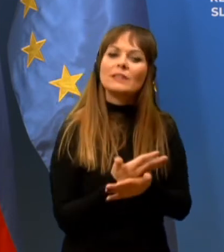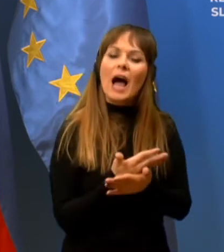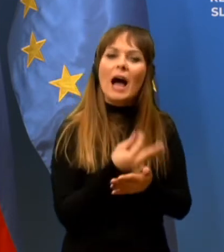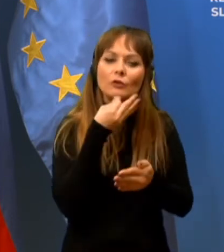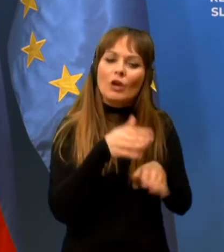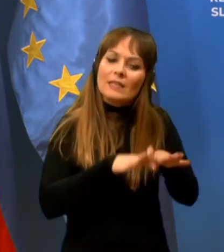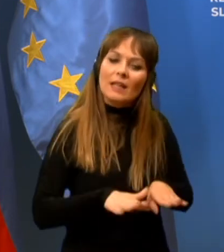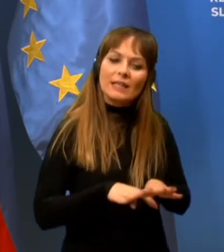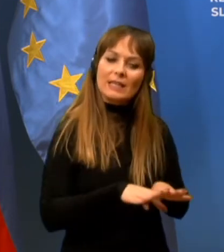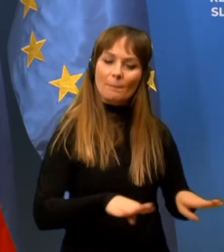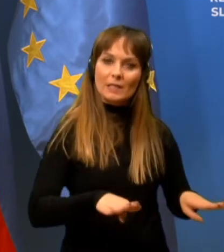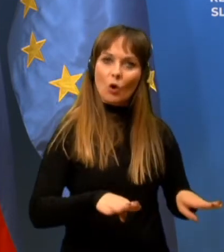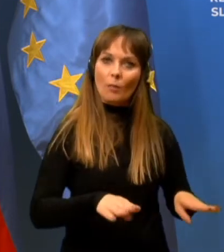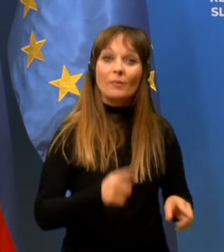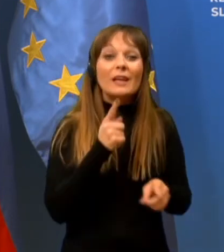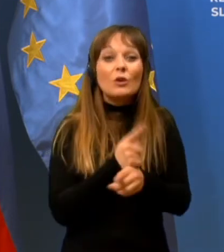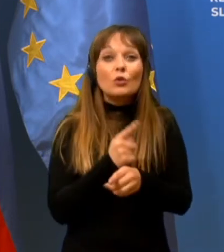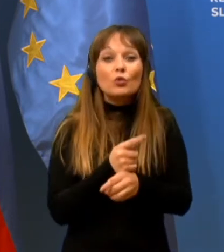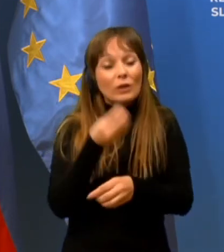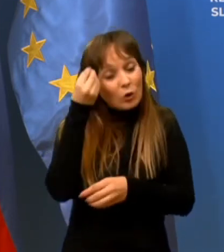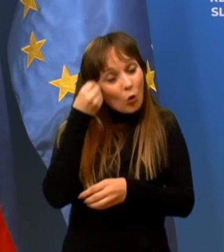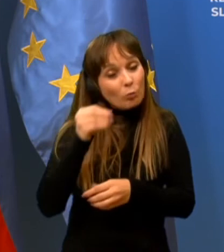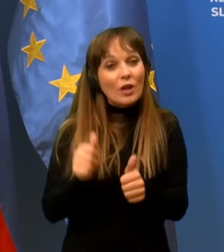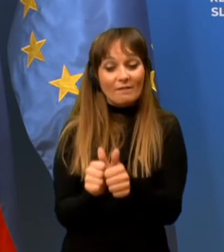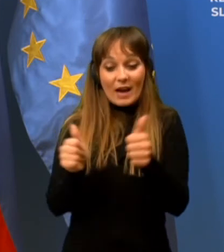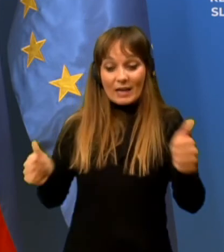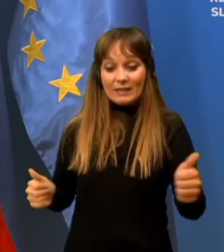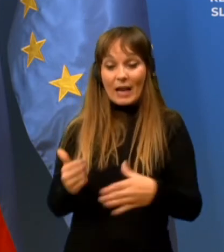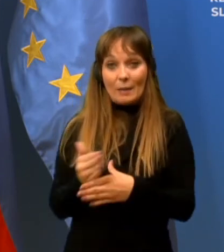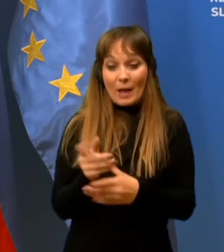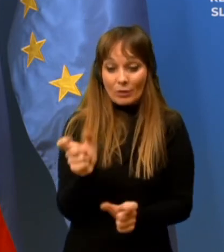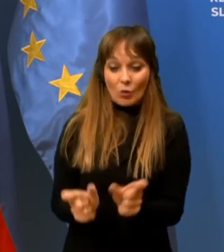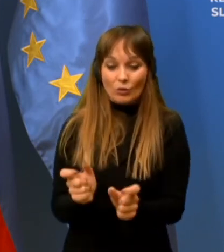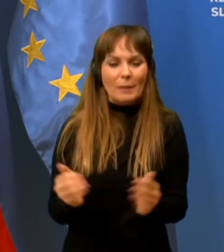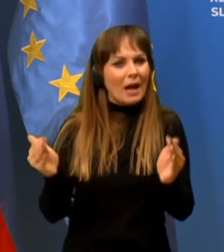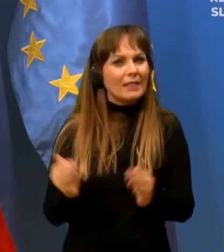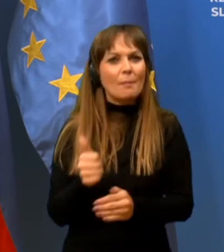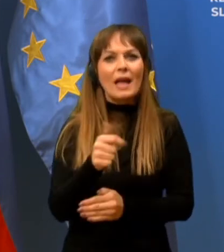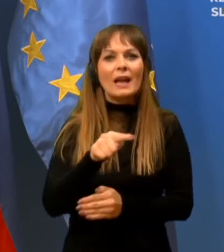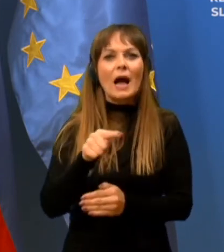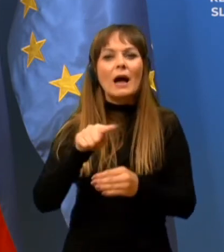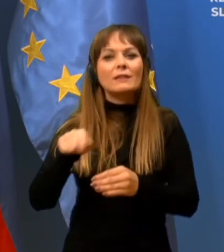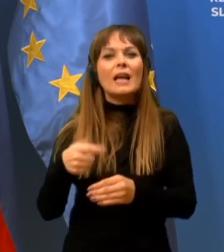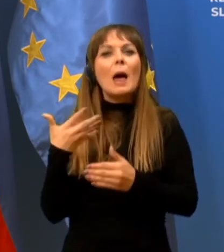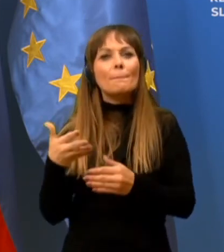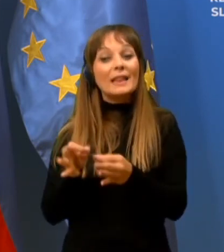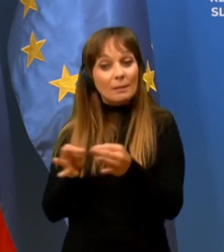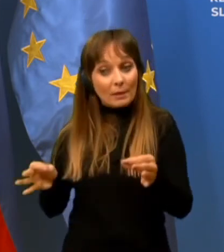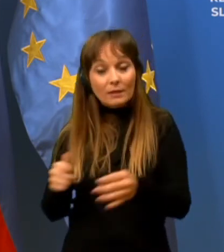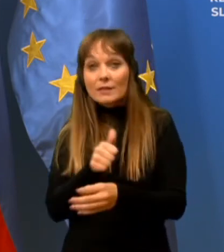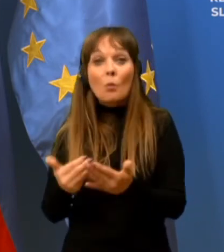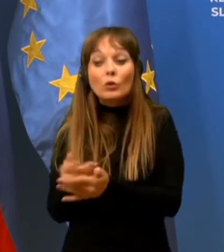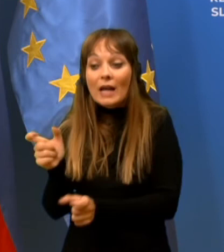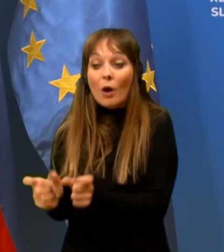torej sedeča postrežba, in ob upoštevanju razdalje med osebami najmanj 1,5 metra, razen za